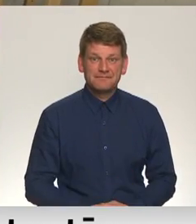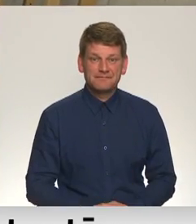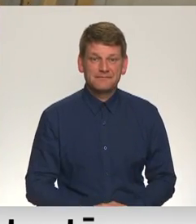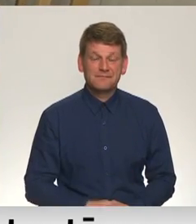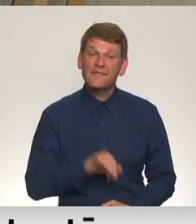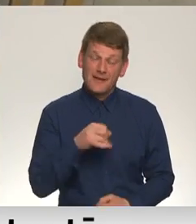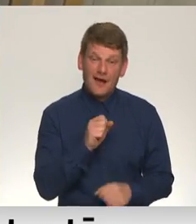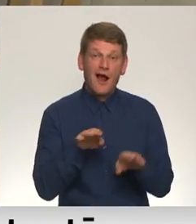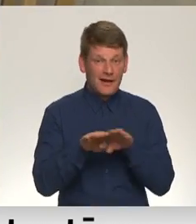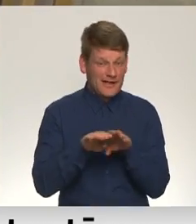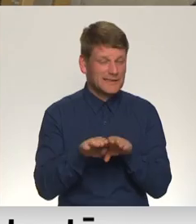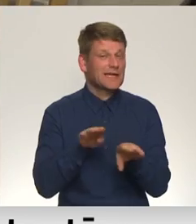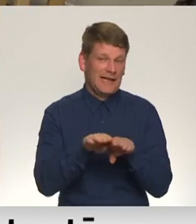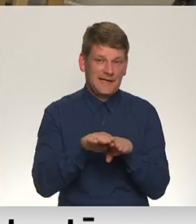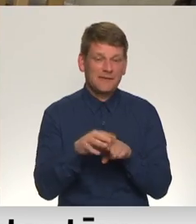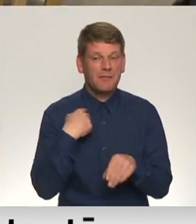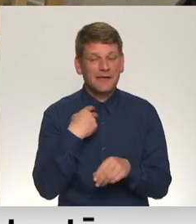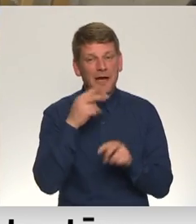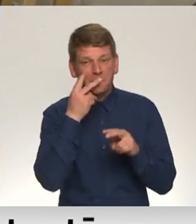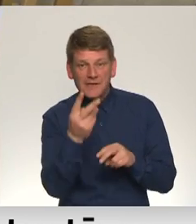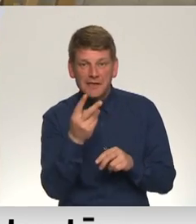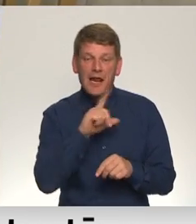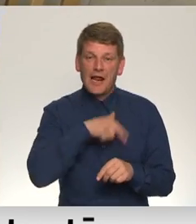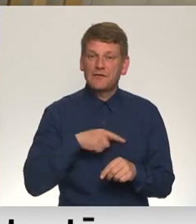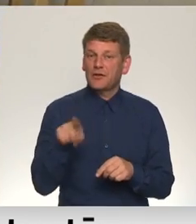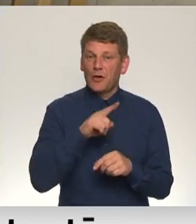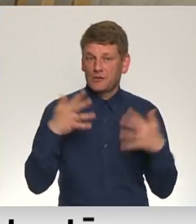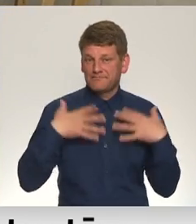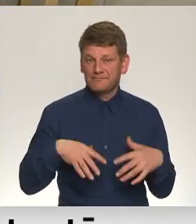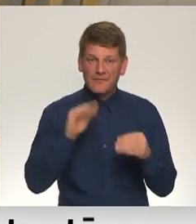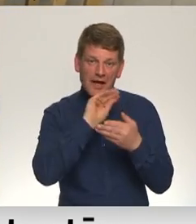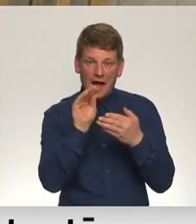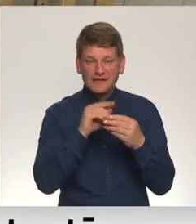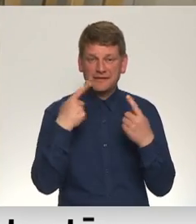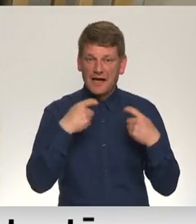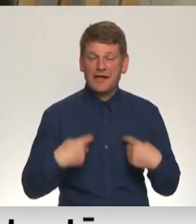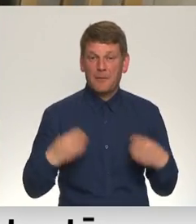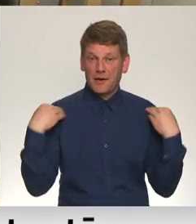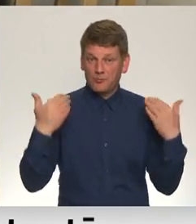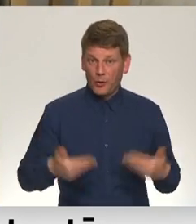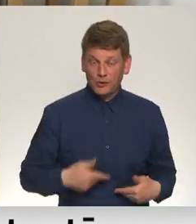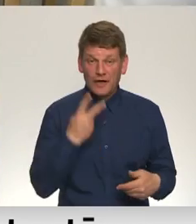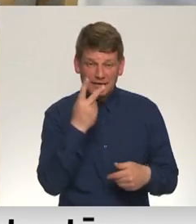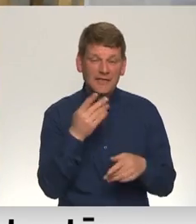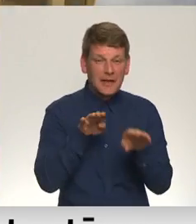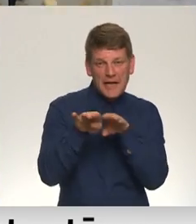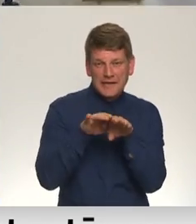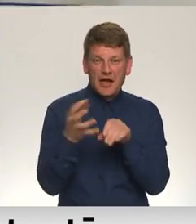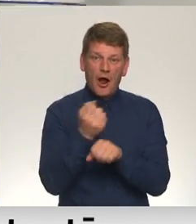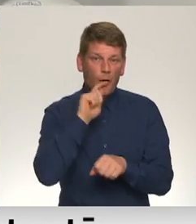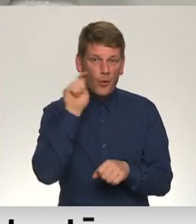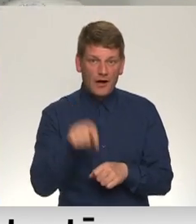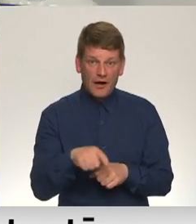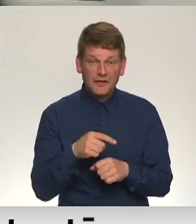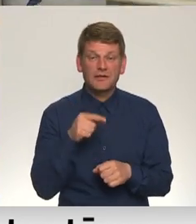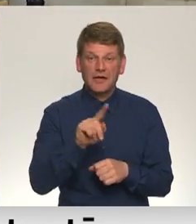Jā, līdzīgi. Mēs apskatījāmies latviešu tautas tērpu rakstainās blūzes un redzējām daudz līdzību ar ukraiņiem.